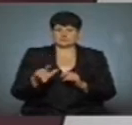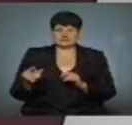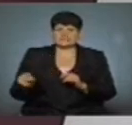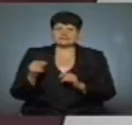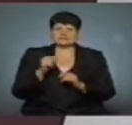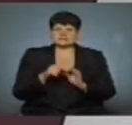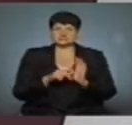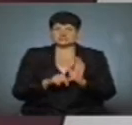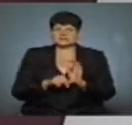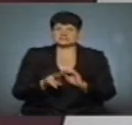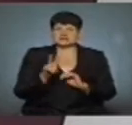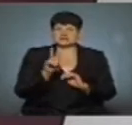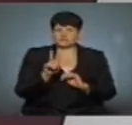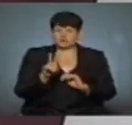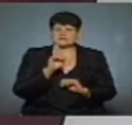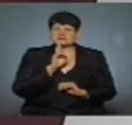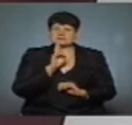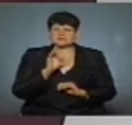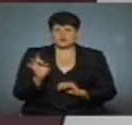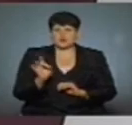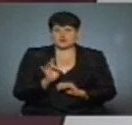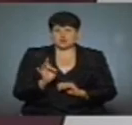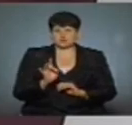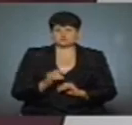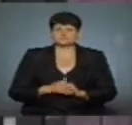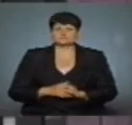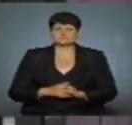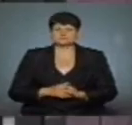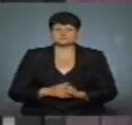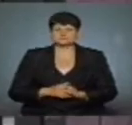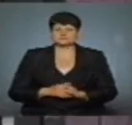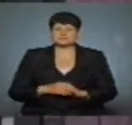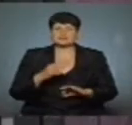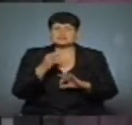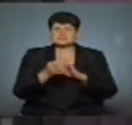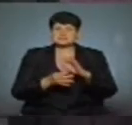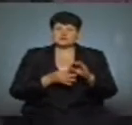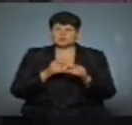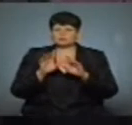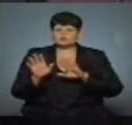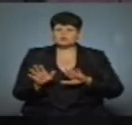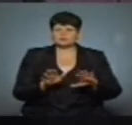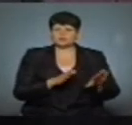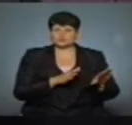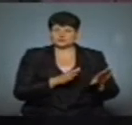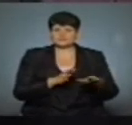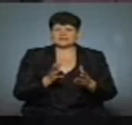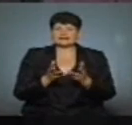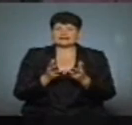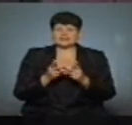них 62 із Кременецького району. За добу, що минула, кількість